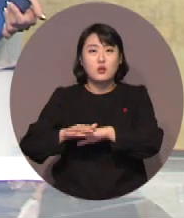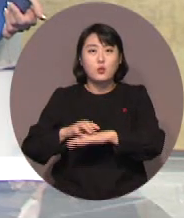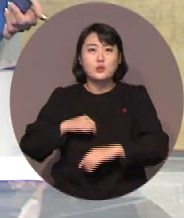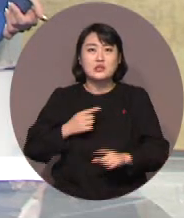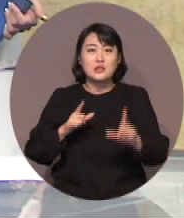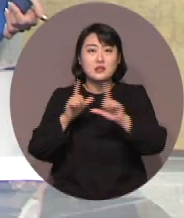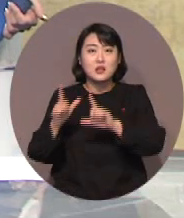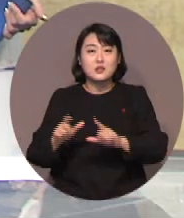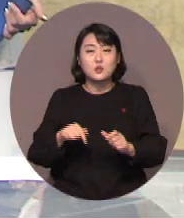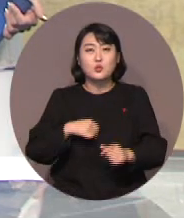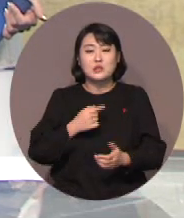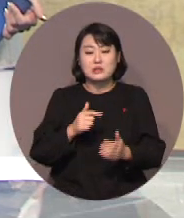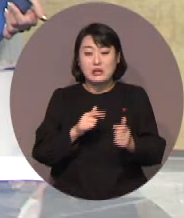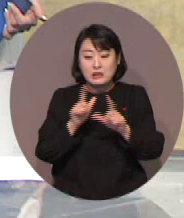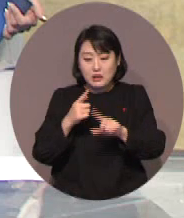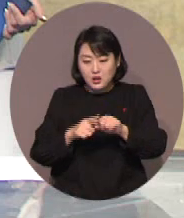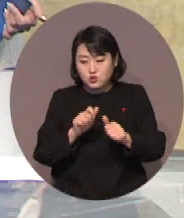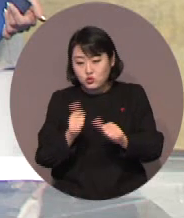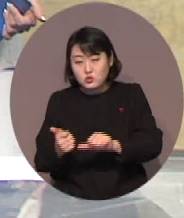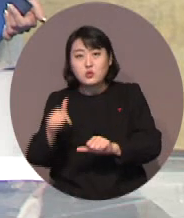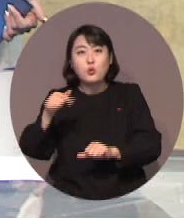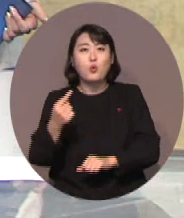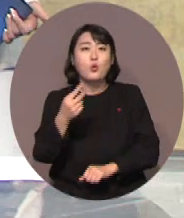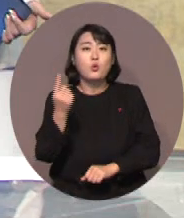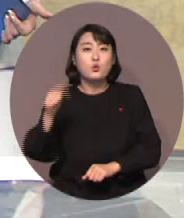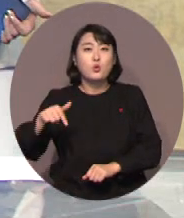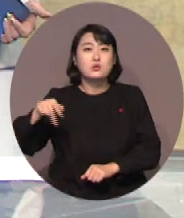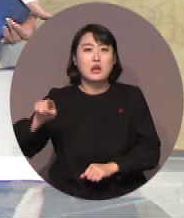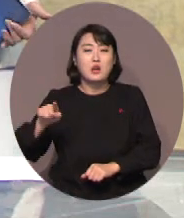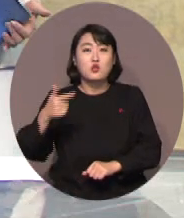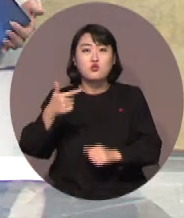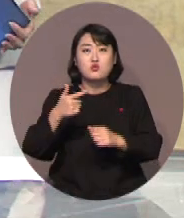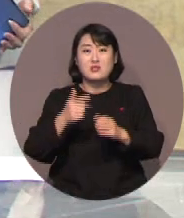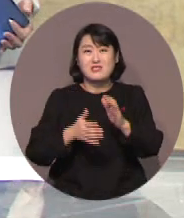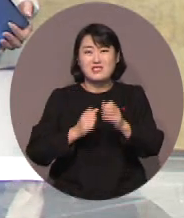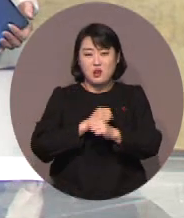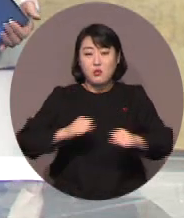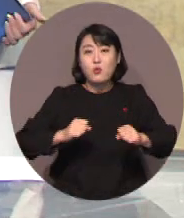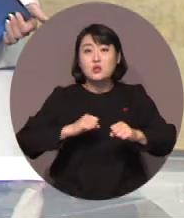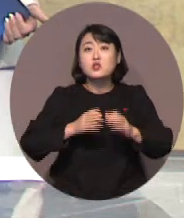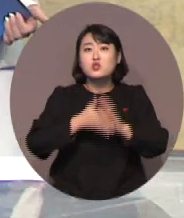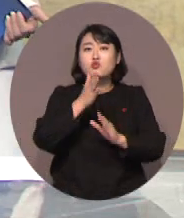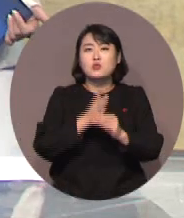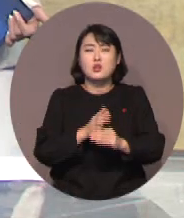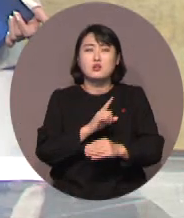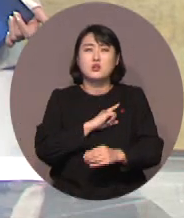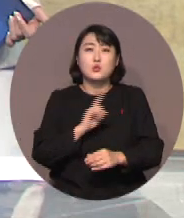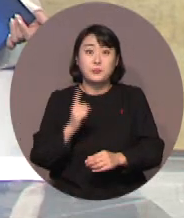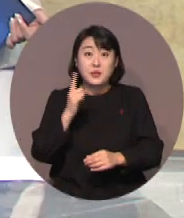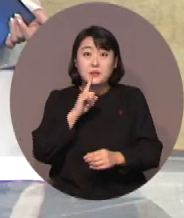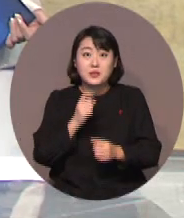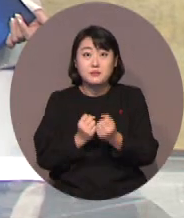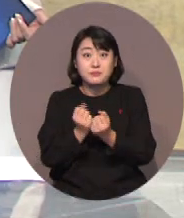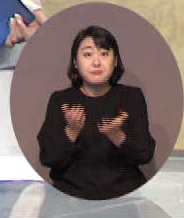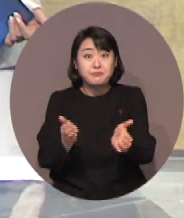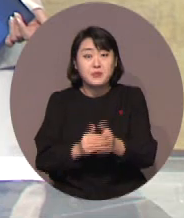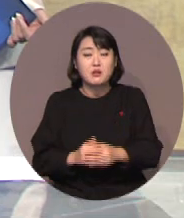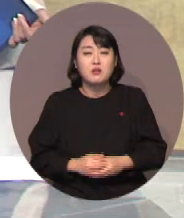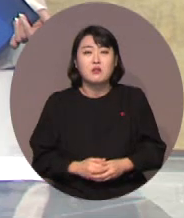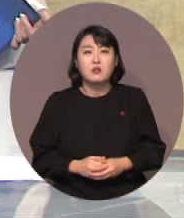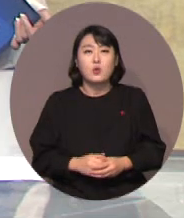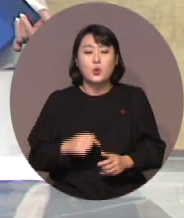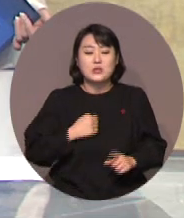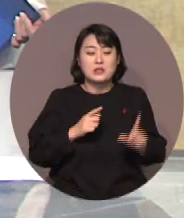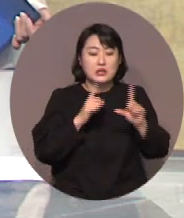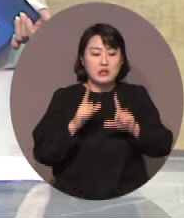6대 광역시 가운데 가장 높다는 소식 얼마 전 전해드렸었죠 혼자 살다 홀로 외롭게 죽음을 맞는 고독사